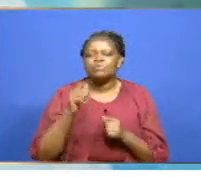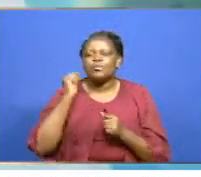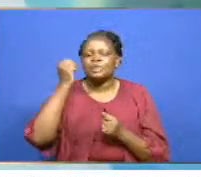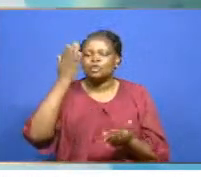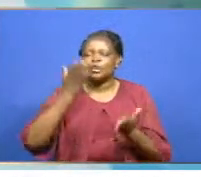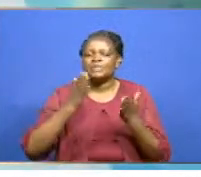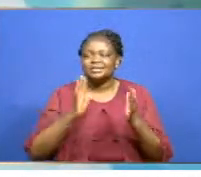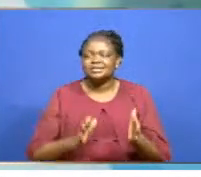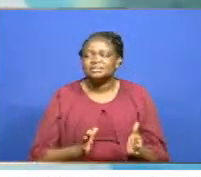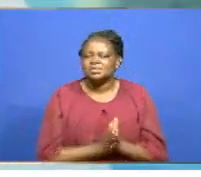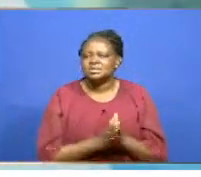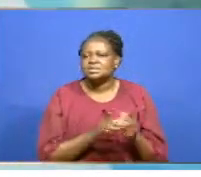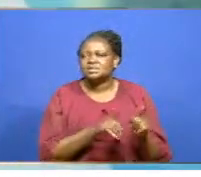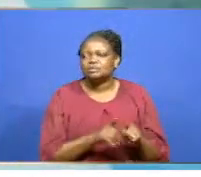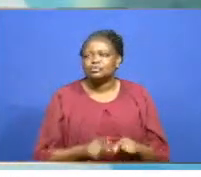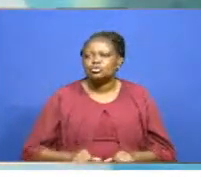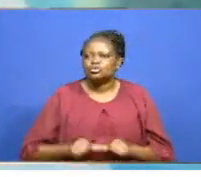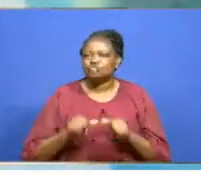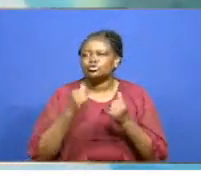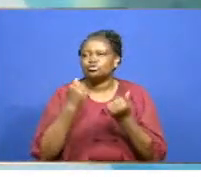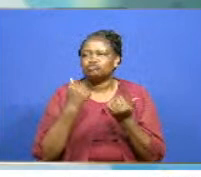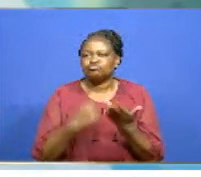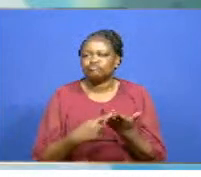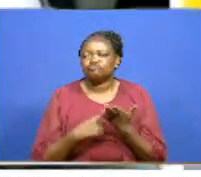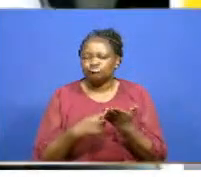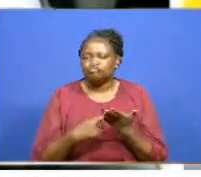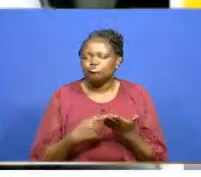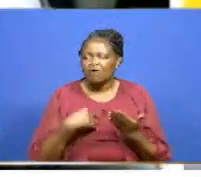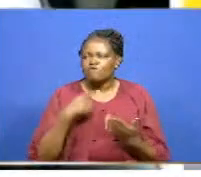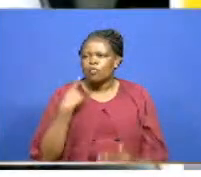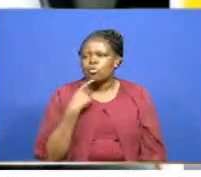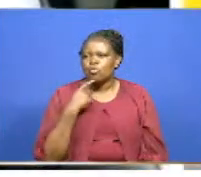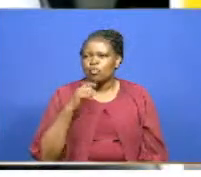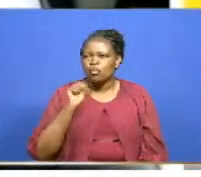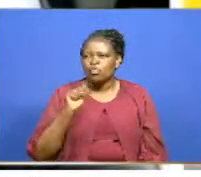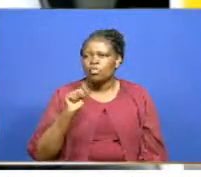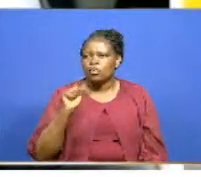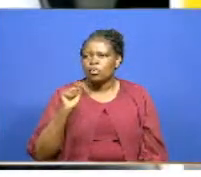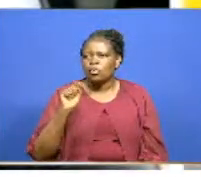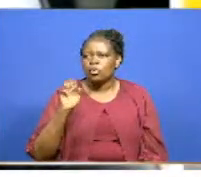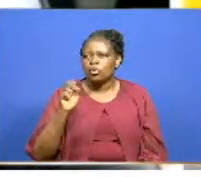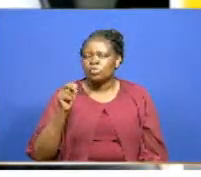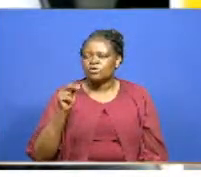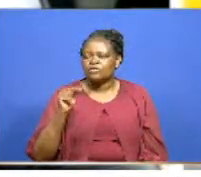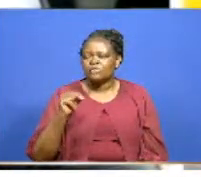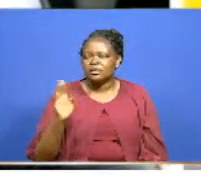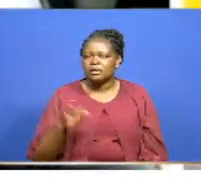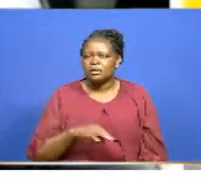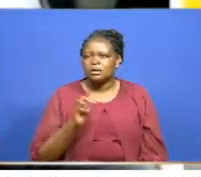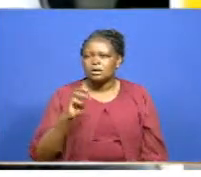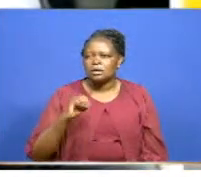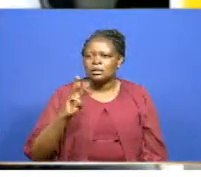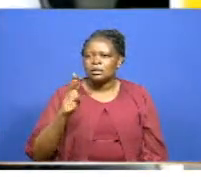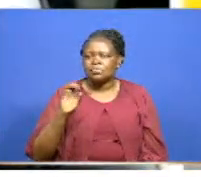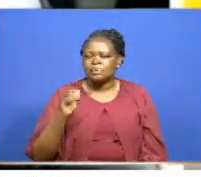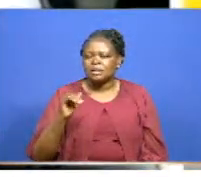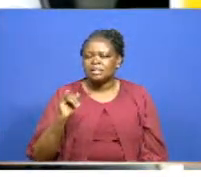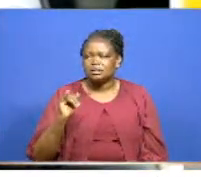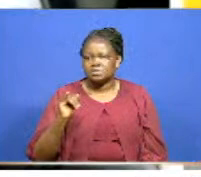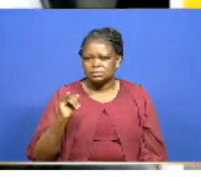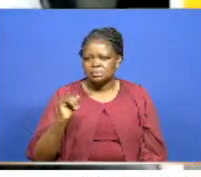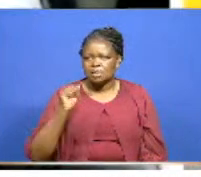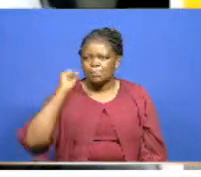kisiasa, na vilevile ili kuendelea na mjadala huu tunaungana naye Stephen Mwekesi ambaye vilevile ni mchanganuzi wa masuala